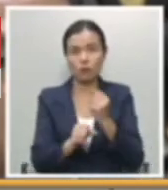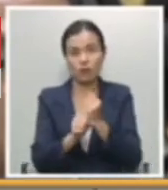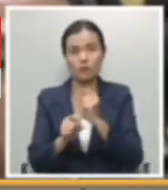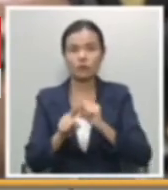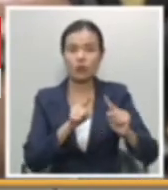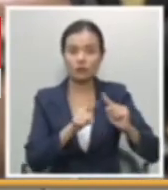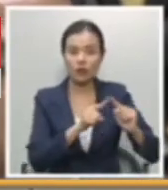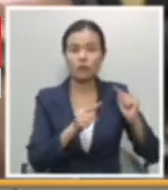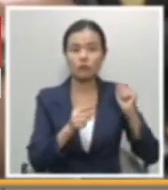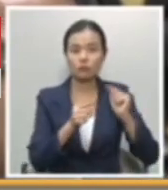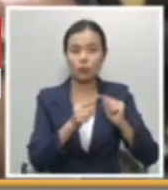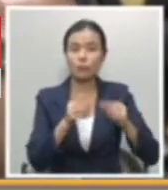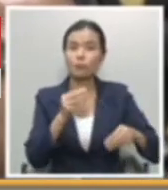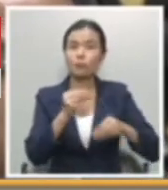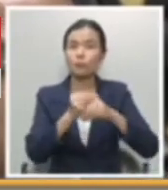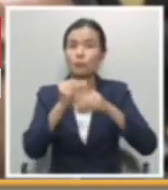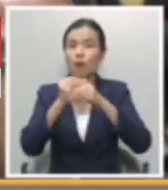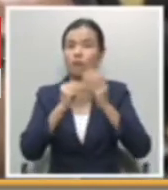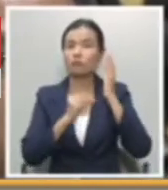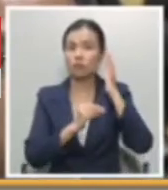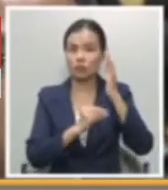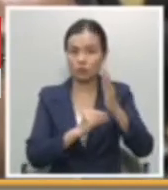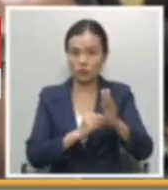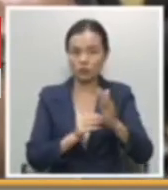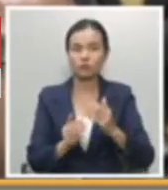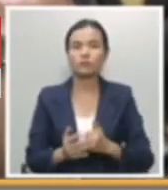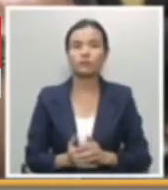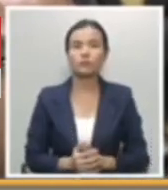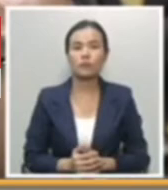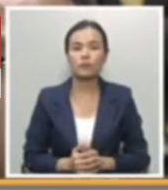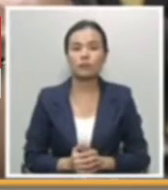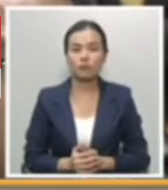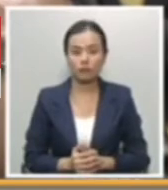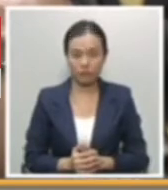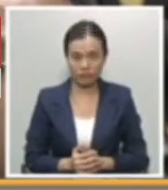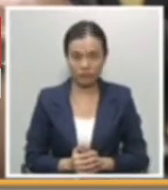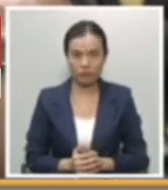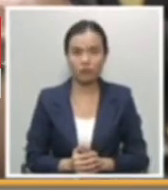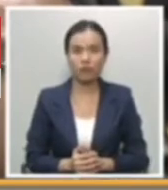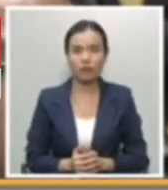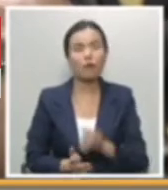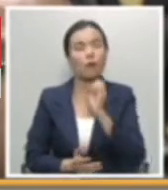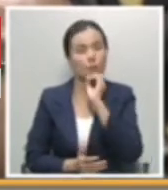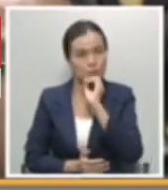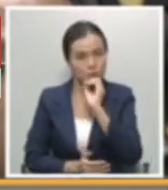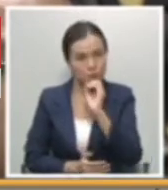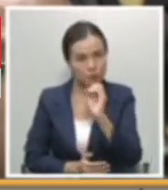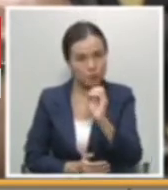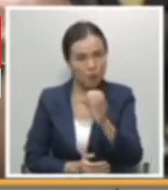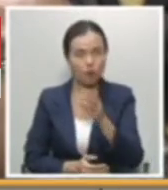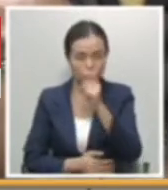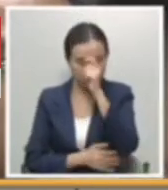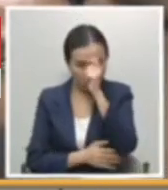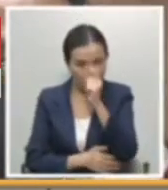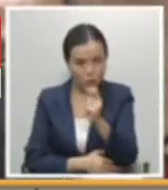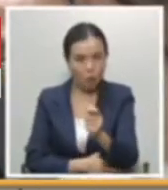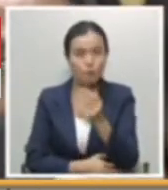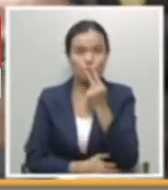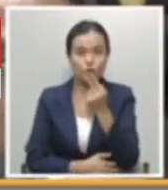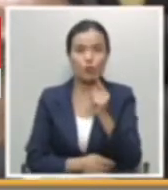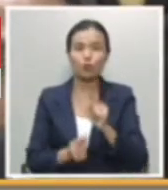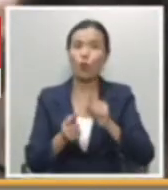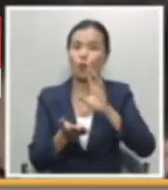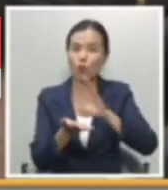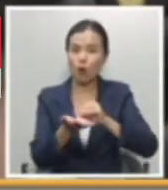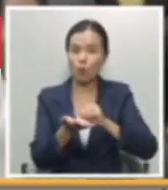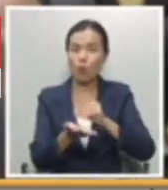ต้องที่จะเพิ่มขึ้นในอนาคตด้วยนะก็เรียนด้วยความเคารพแล้วครับว่าเมื่อมาดูในข้อเท็จจริง